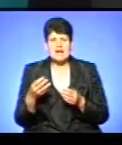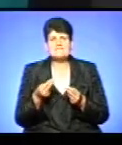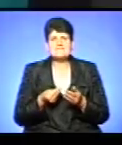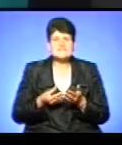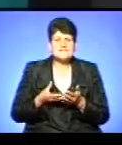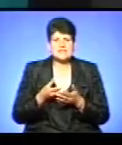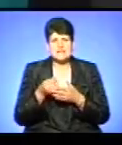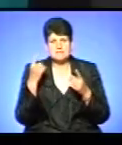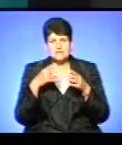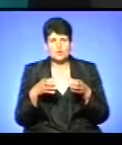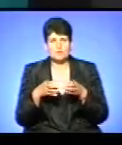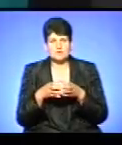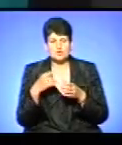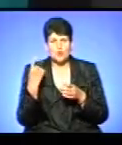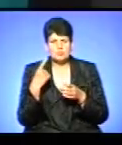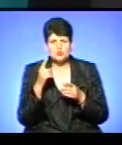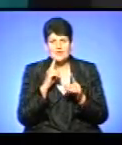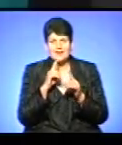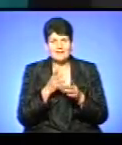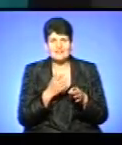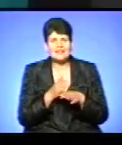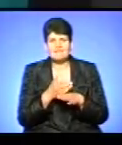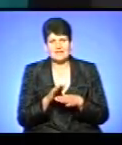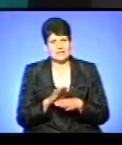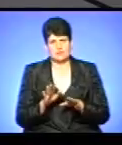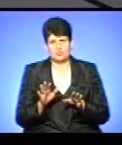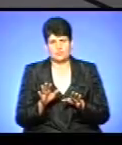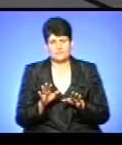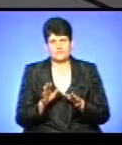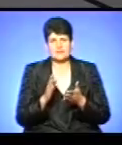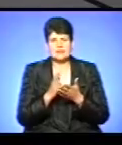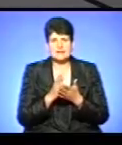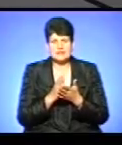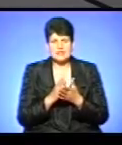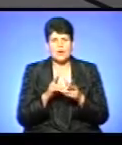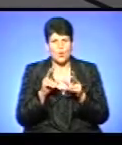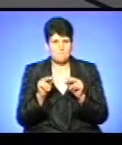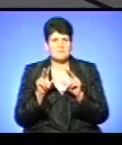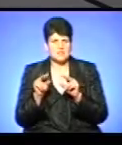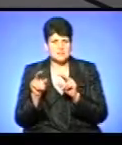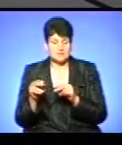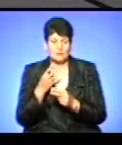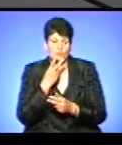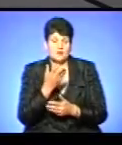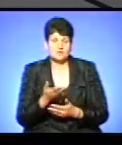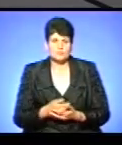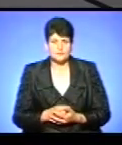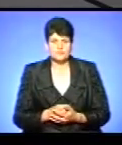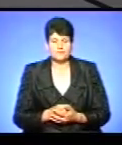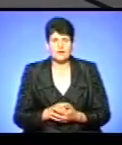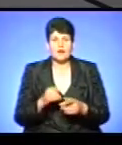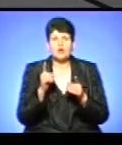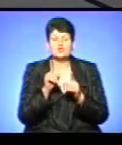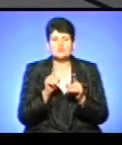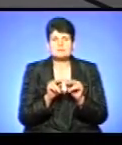фінансування мистецького компоненту з обласної ради не виділено. Є обіцянки? Побачимо. А власне, що з